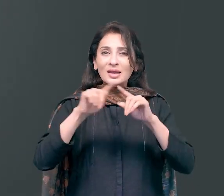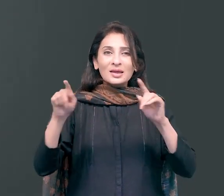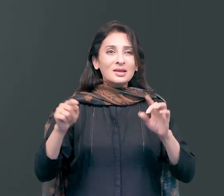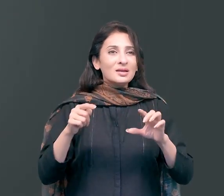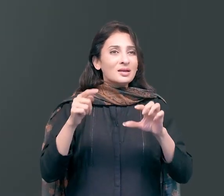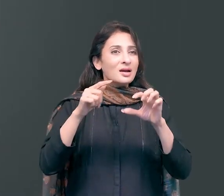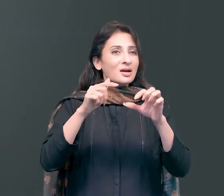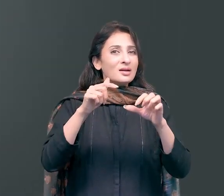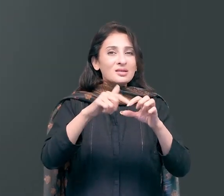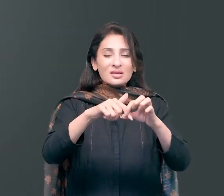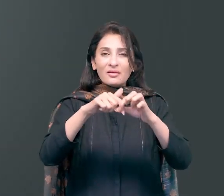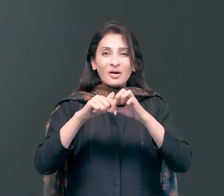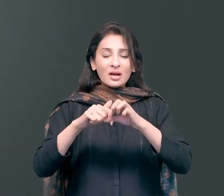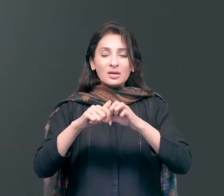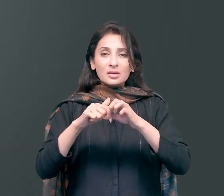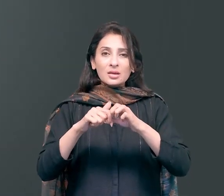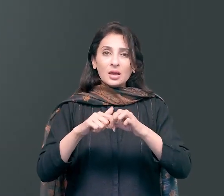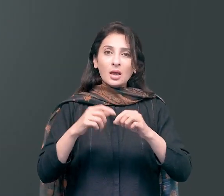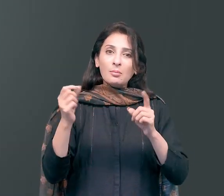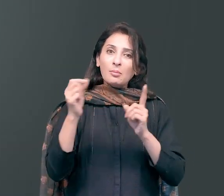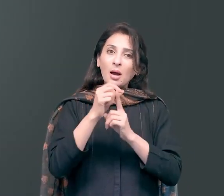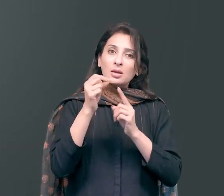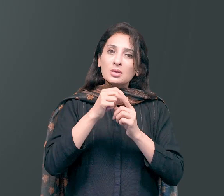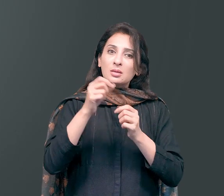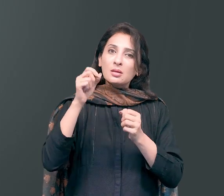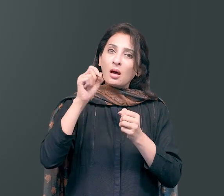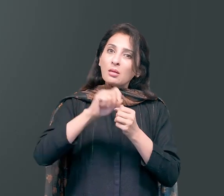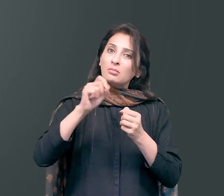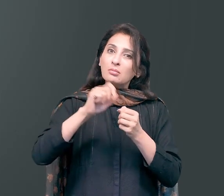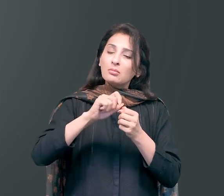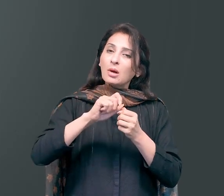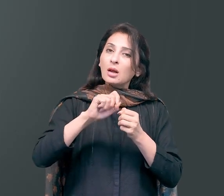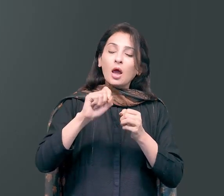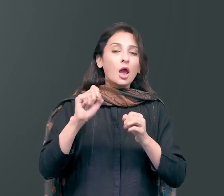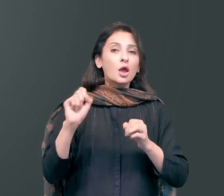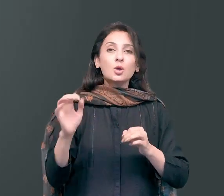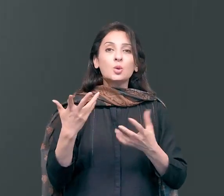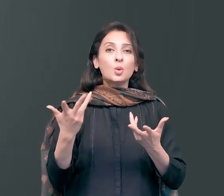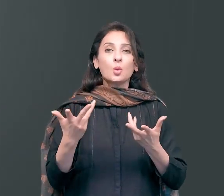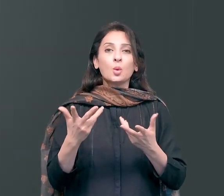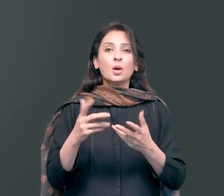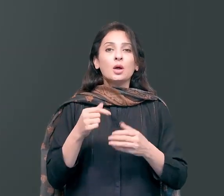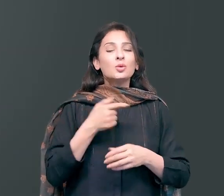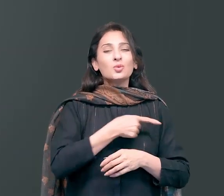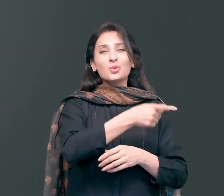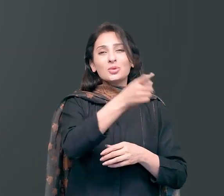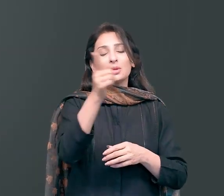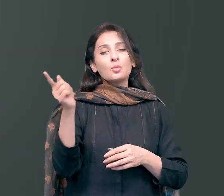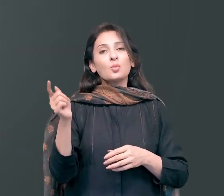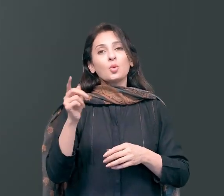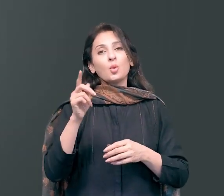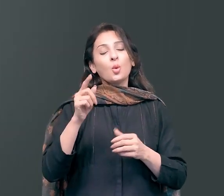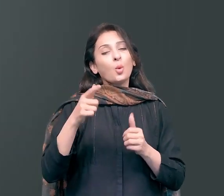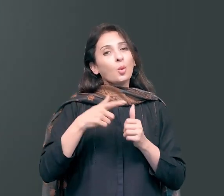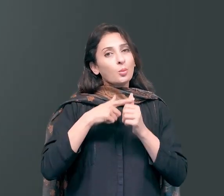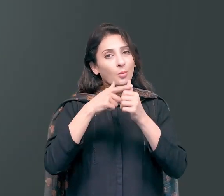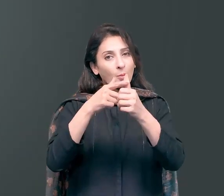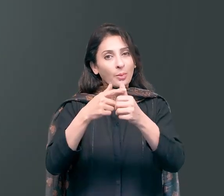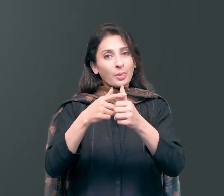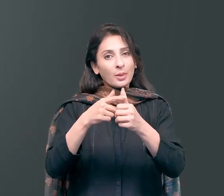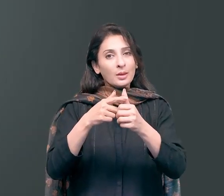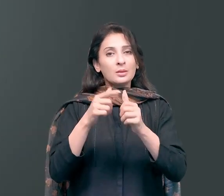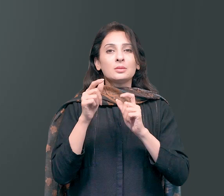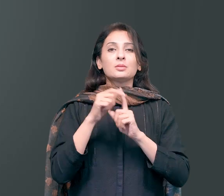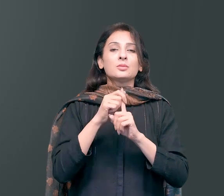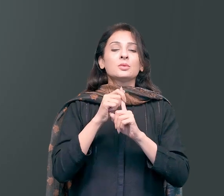ہے، سب کو بتانا پڑتا ہے کہ پاکستان کیوں بنا، why it was inevitable.